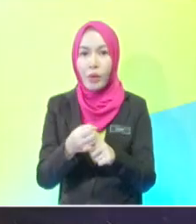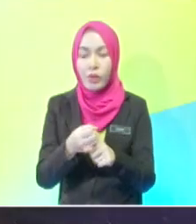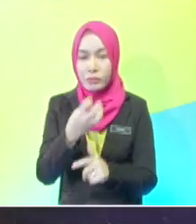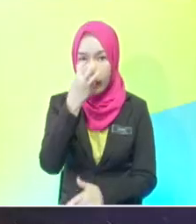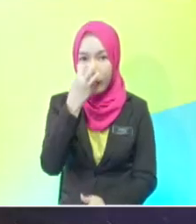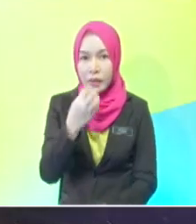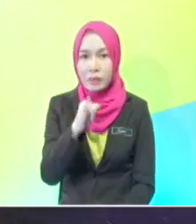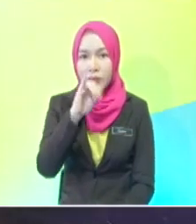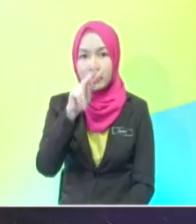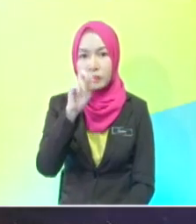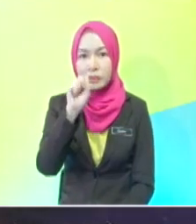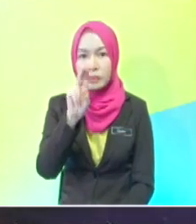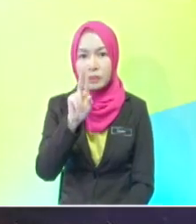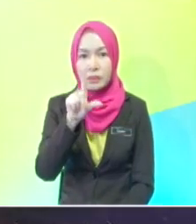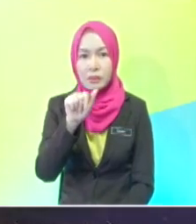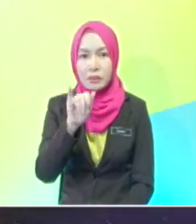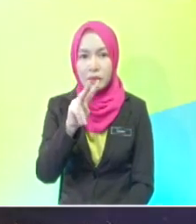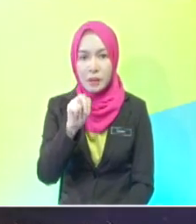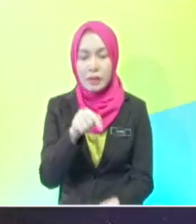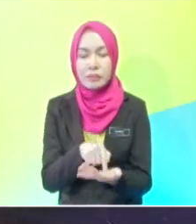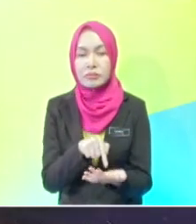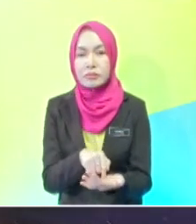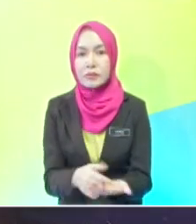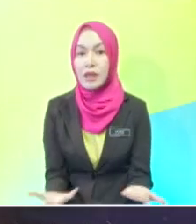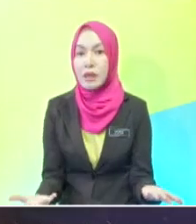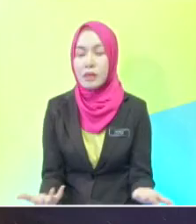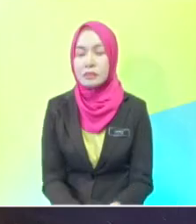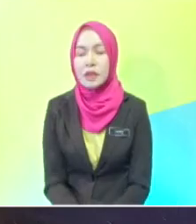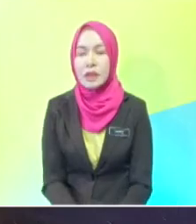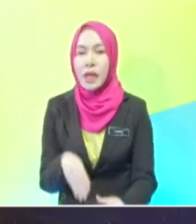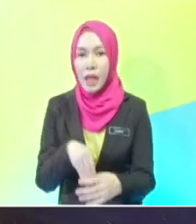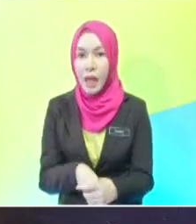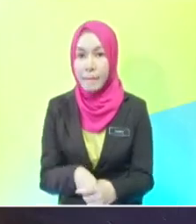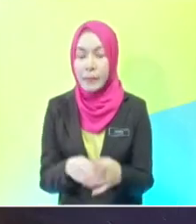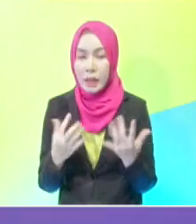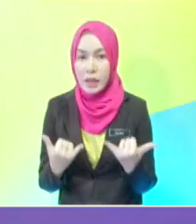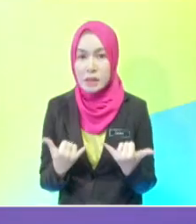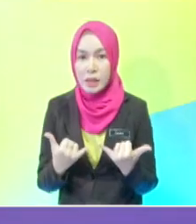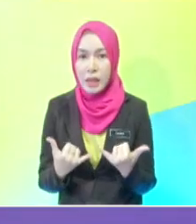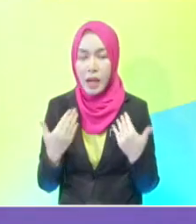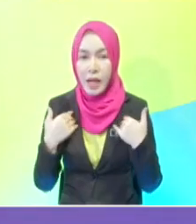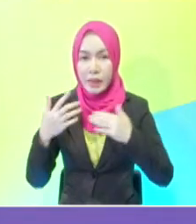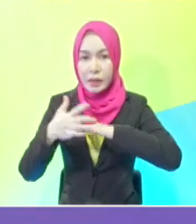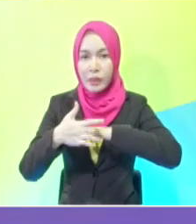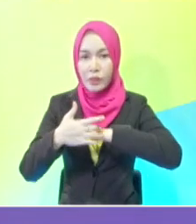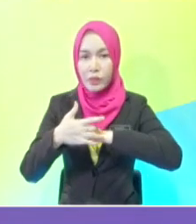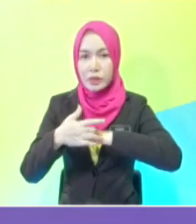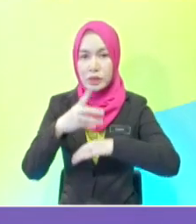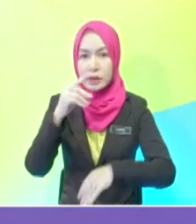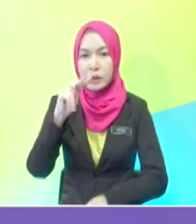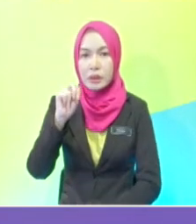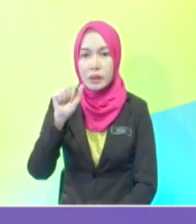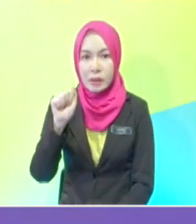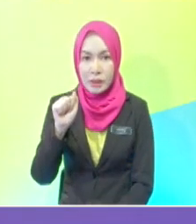kita kata dalam keadaan yang sekarang kita dengan adanya teknologi DNA rekombinan dengan